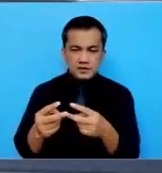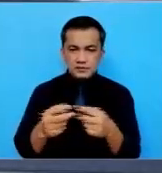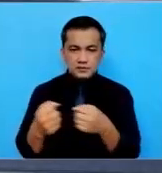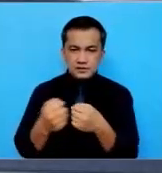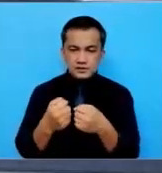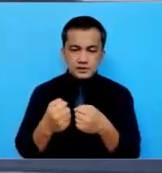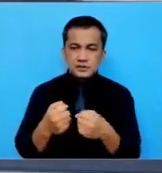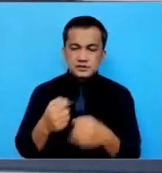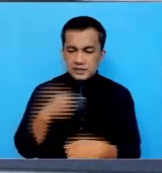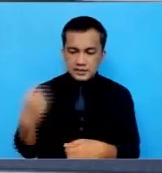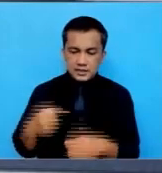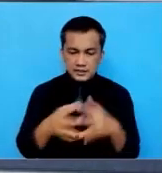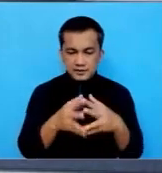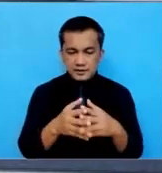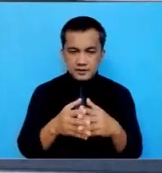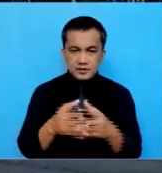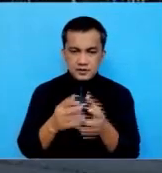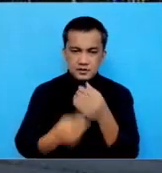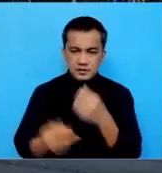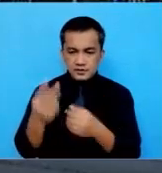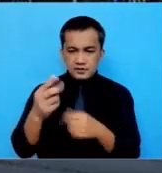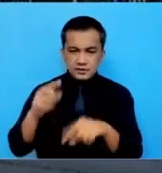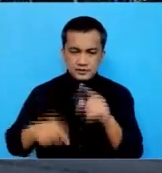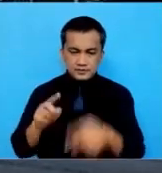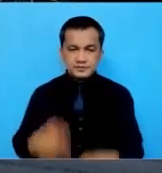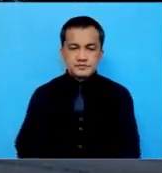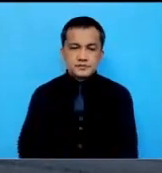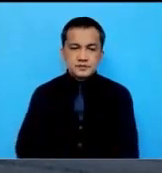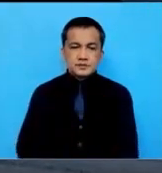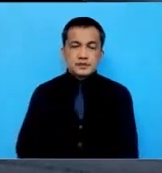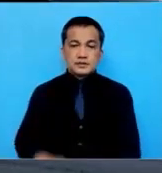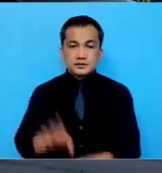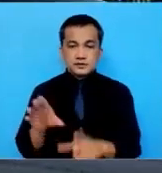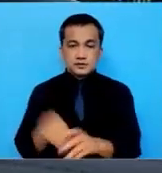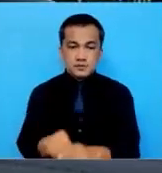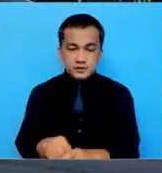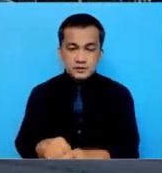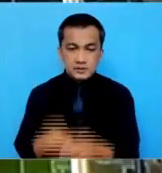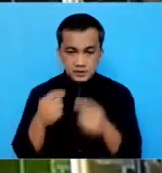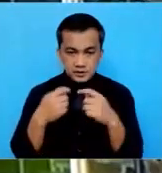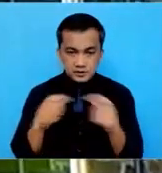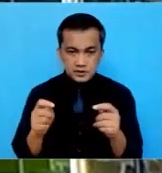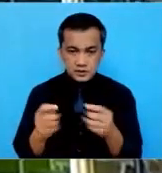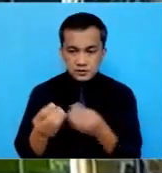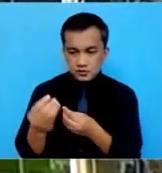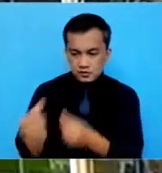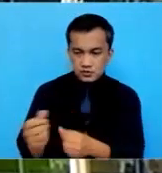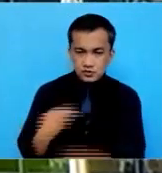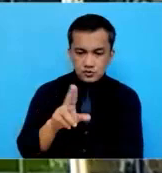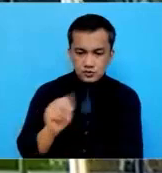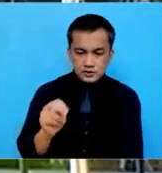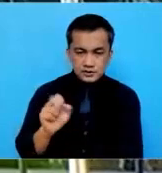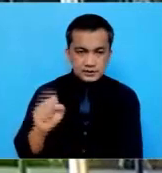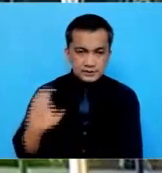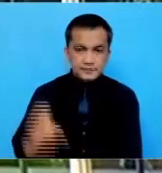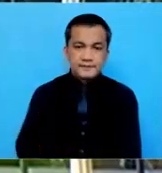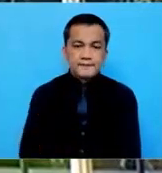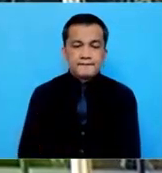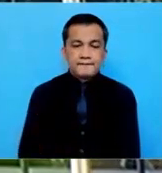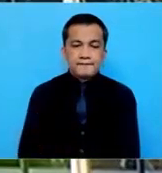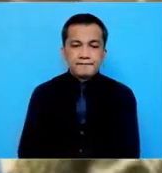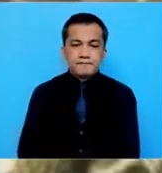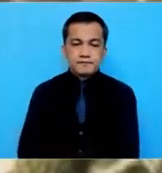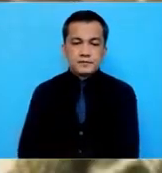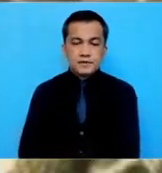Amerika na pareho nating kaalyado. Kabilang daw kasi ito sa sinusubukang resolbahin ng UN Security Council. Malaki ang